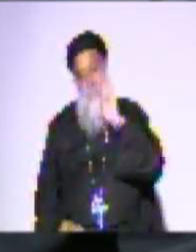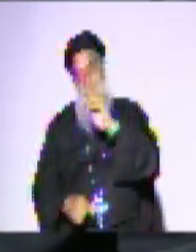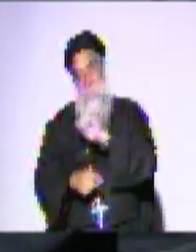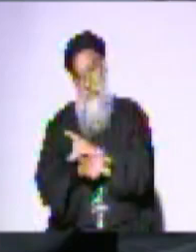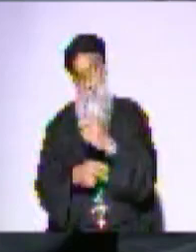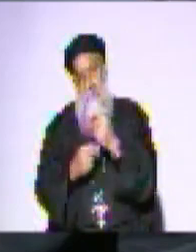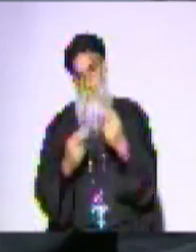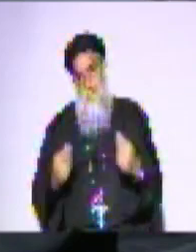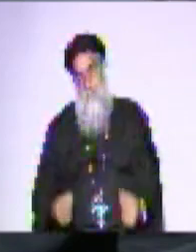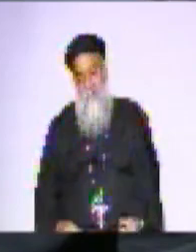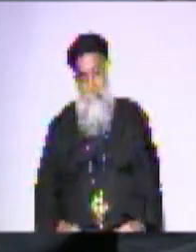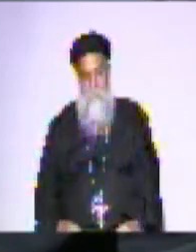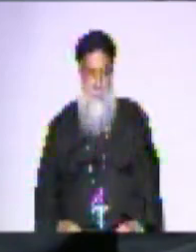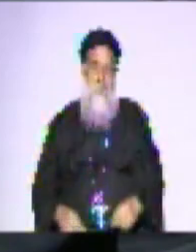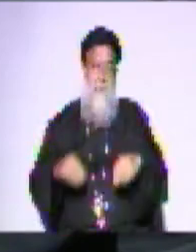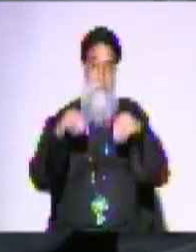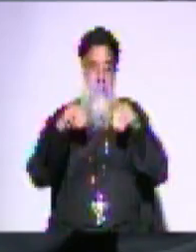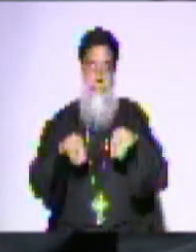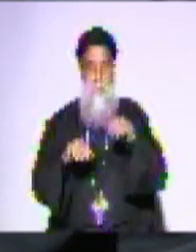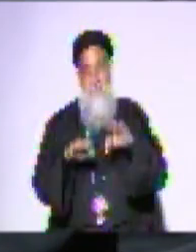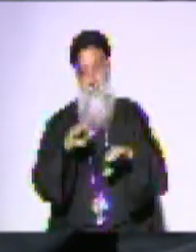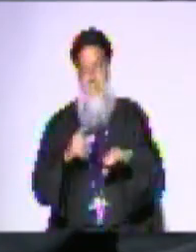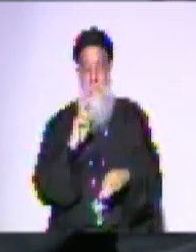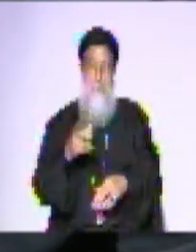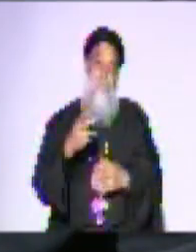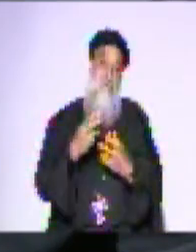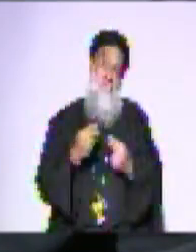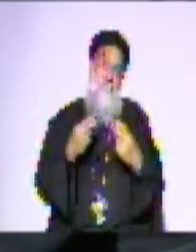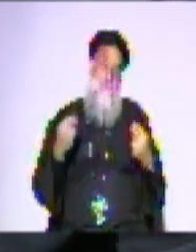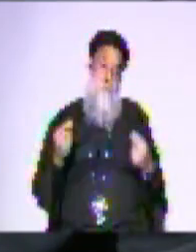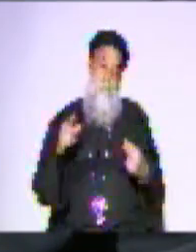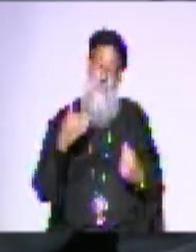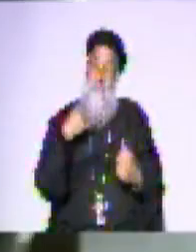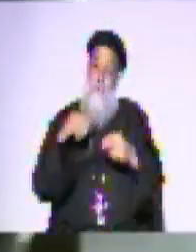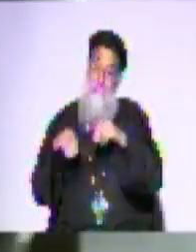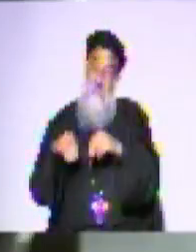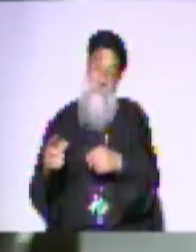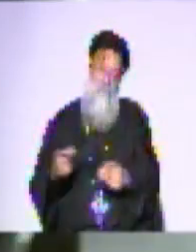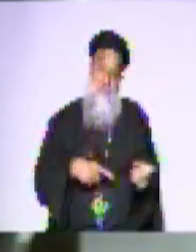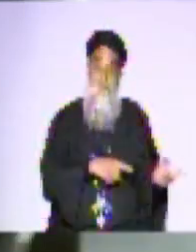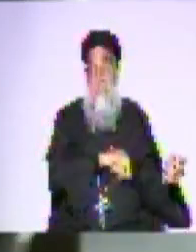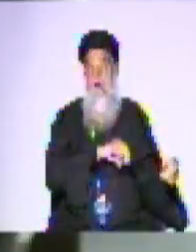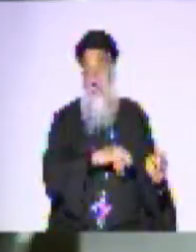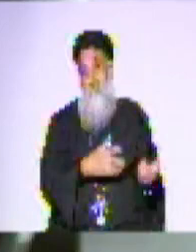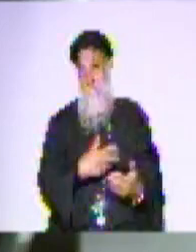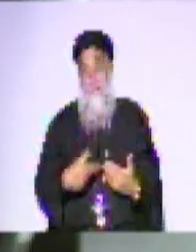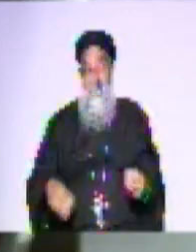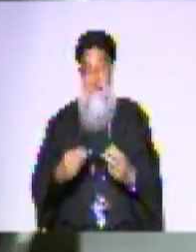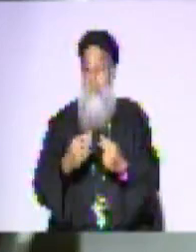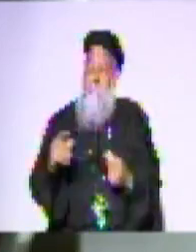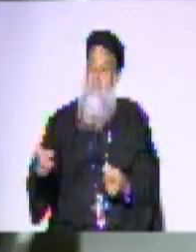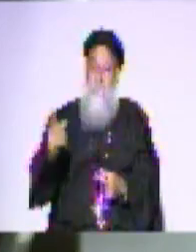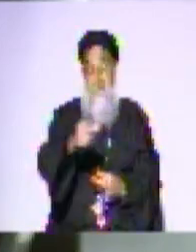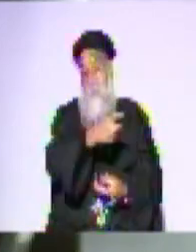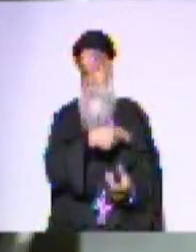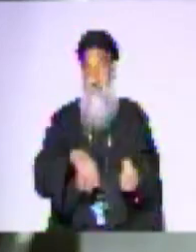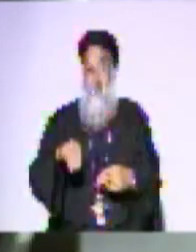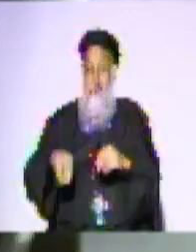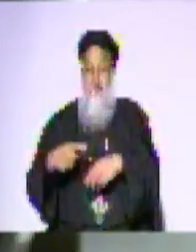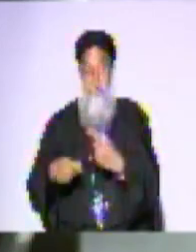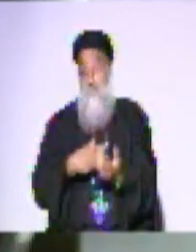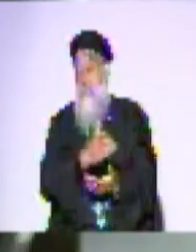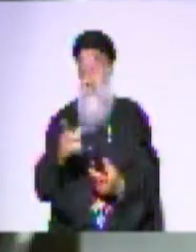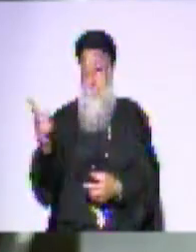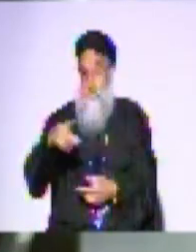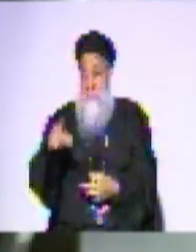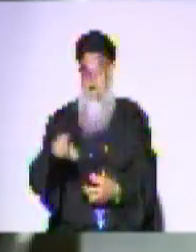بالضبط. أنا لو اتعمدت يعني هتحاسب أكتر من حد غير معمد. يعني قصدي أقول أنه لما أبونا بيمنع حد